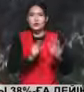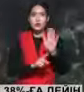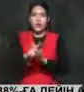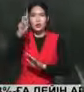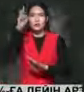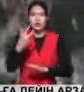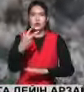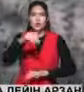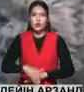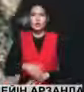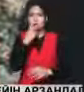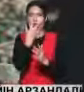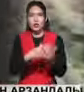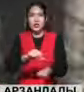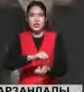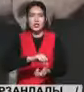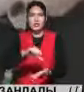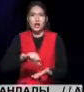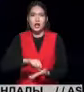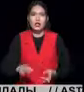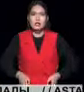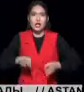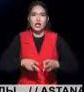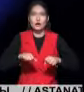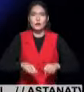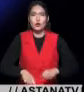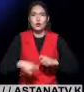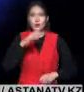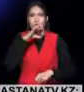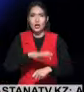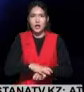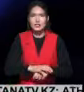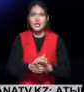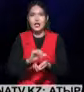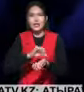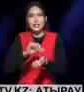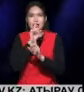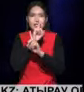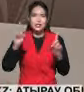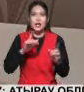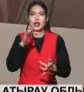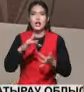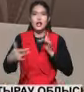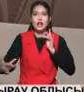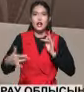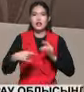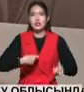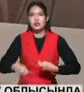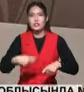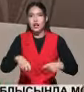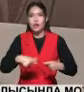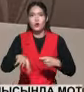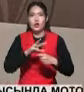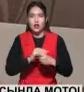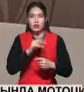3 мыңға жуық есірткіге қатысты қылмыстық құқық бұзушылық анықталған. Синтетикалық есірткіні әлеуметтік желі арқылы саудалайтындардың да